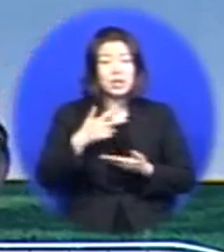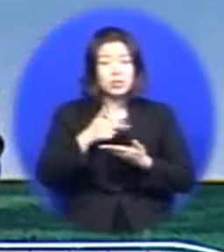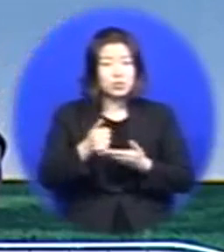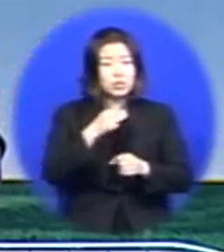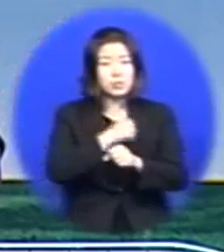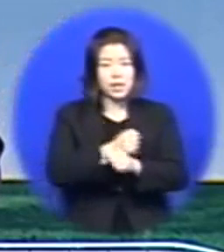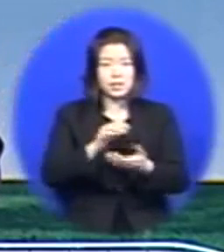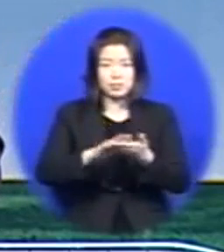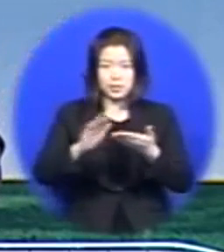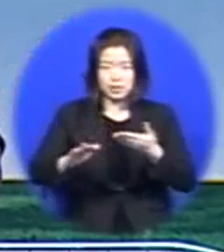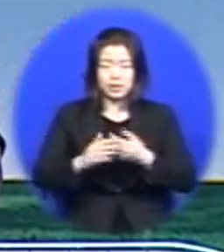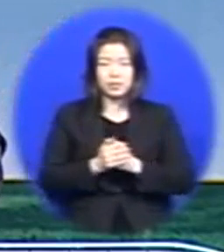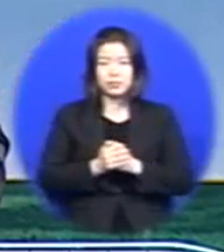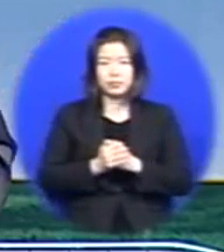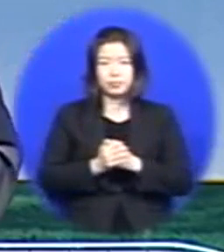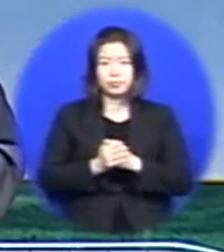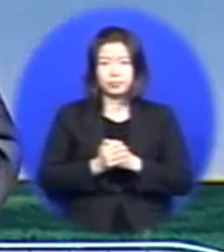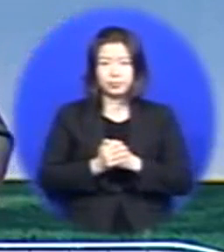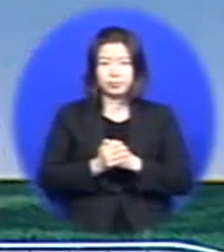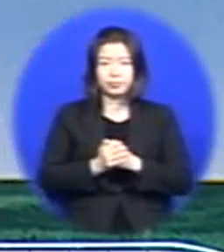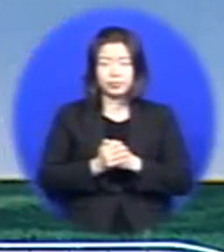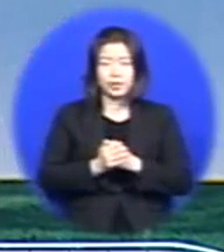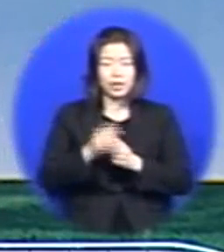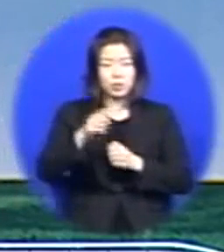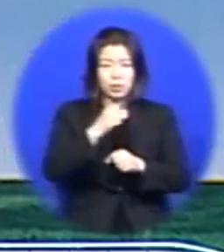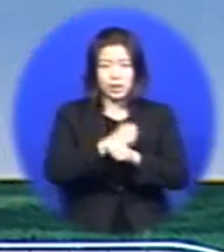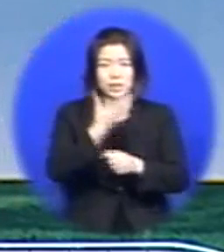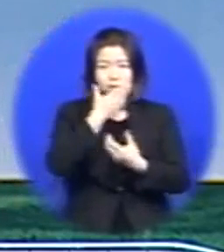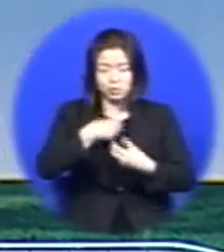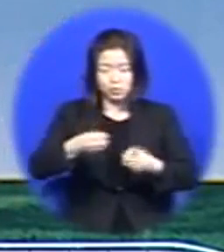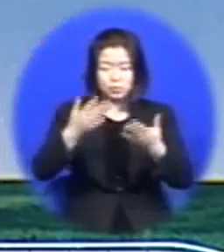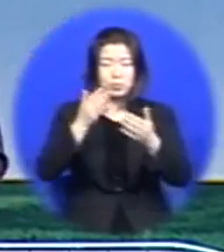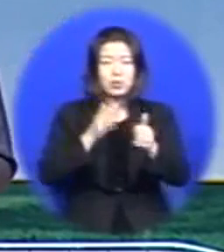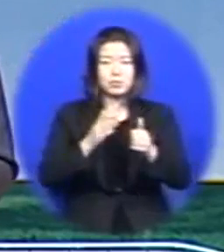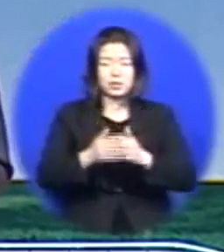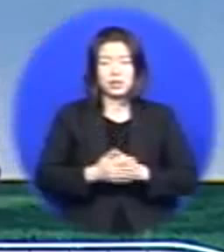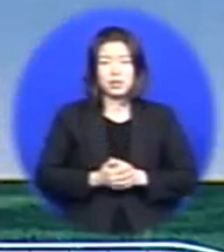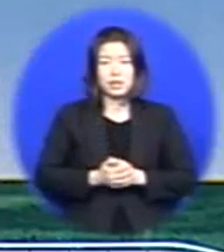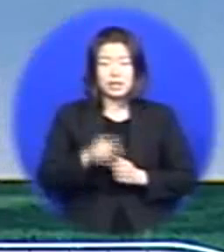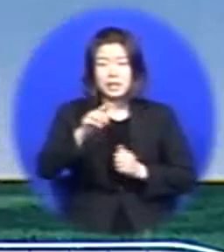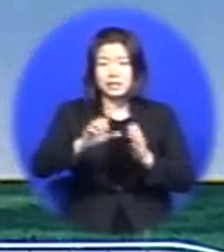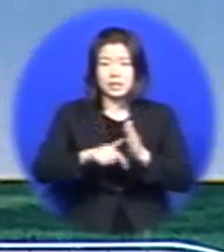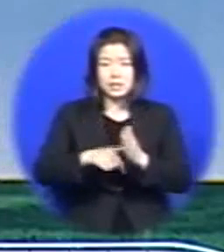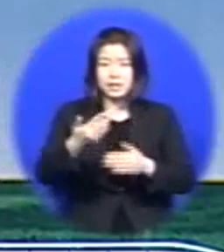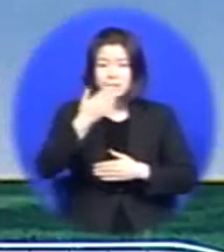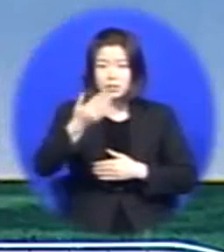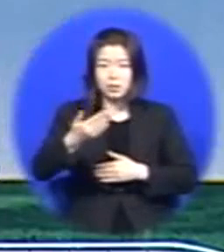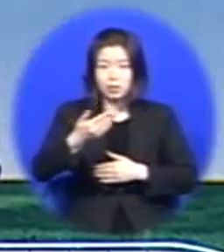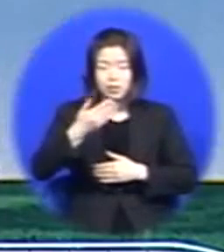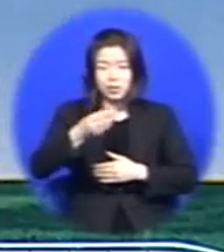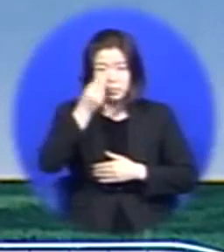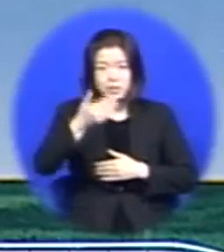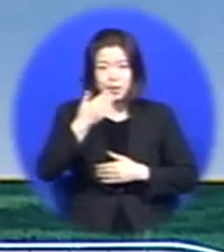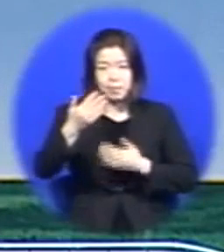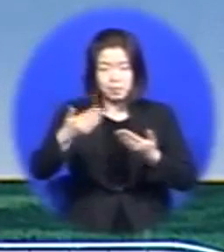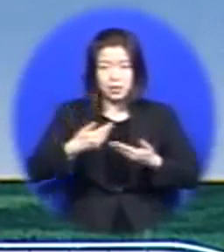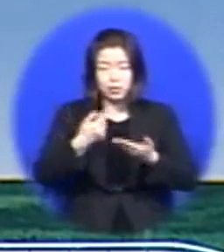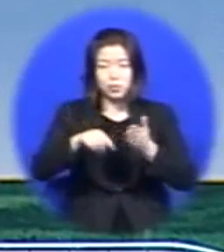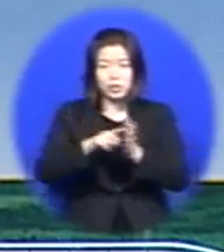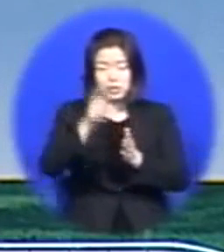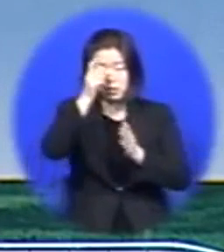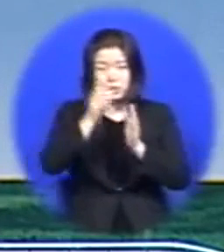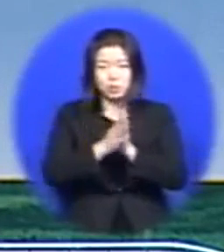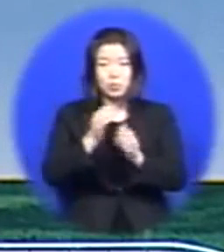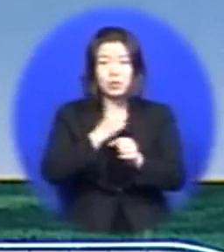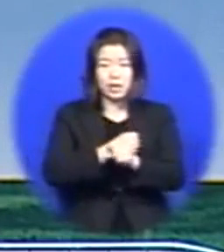주님이 하십니다. 그렇게 하시기를 축복합니다. 이 시간 성찬을 받기 위해서 기도하실 텐데